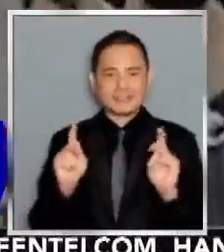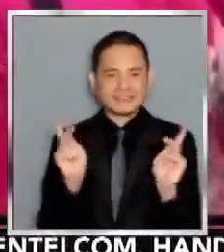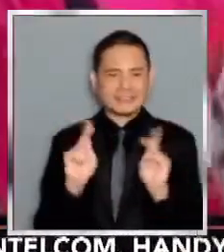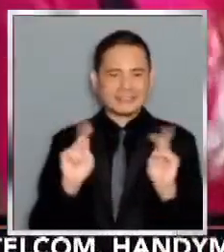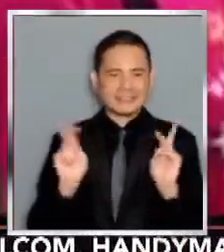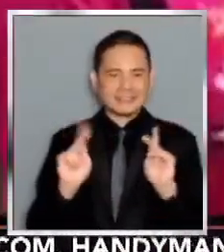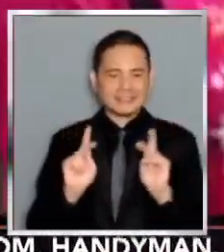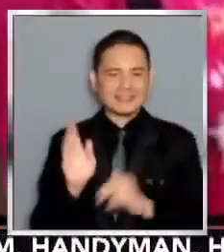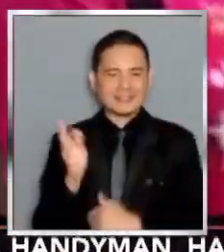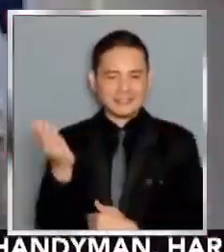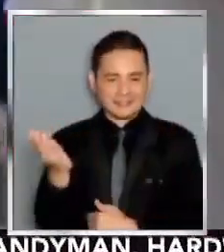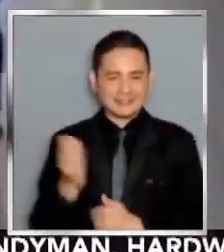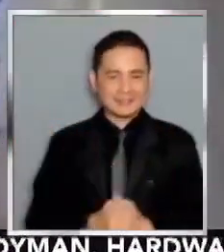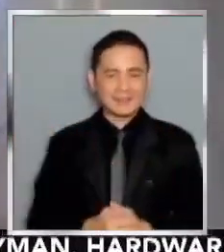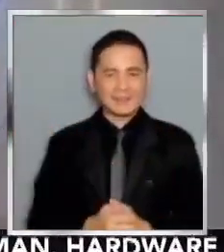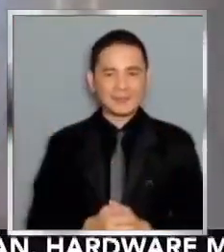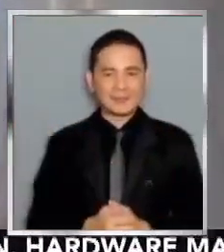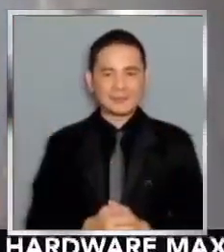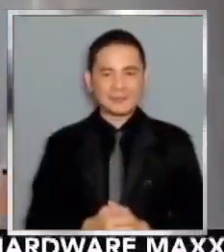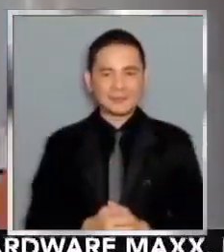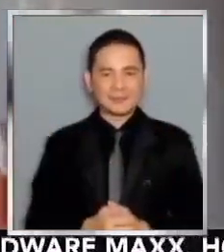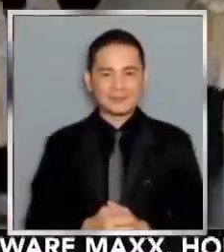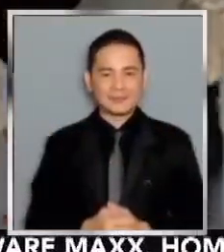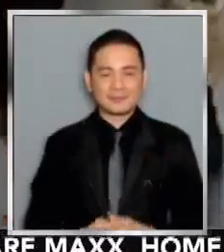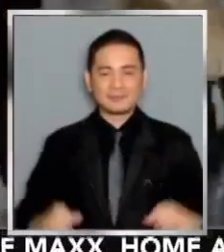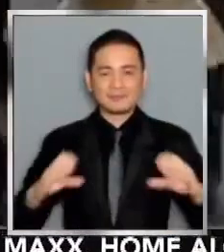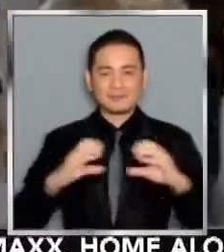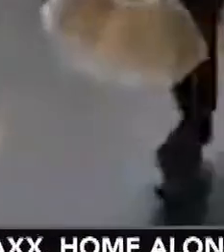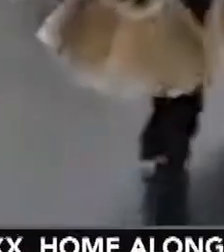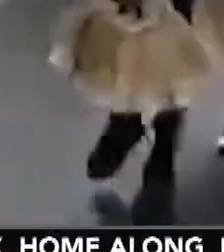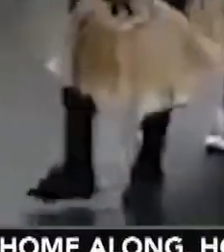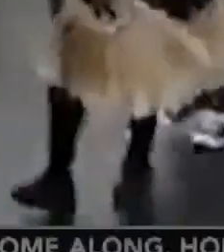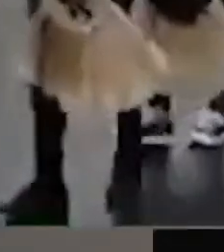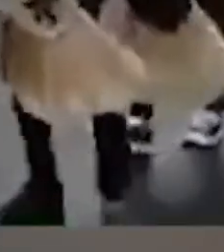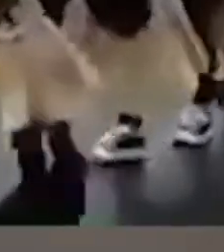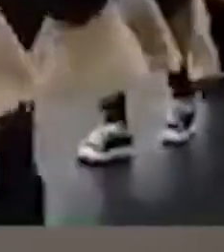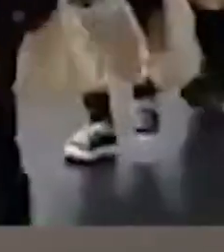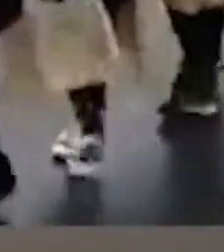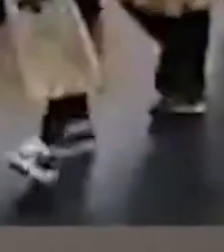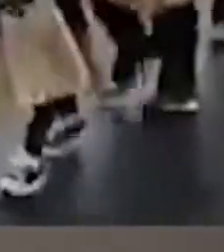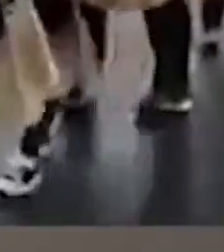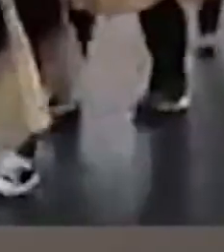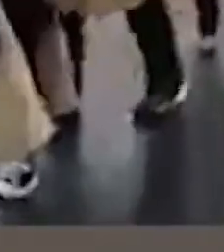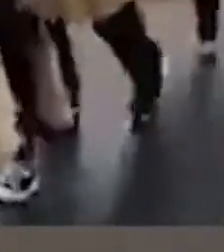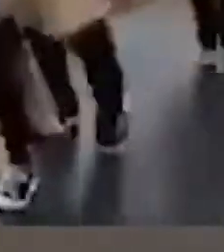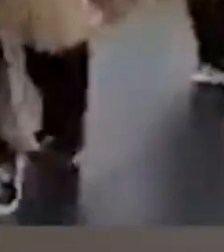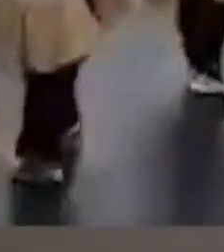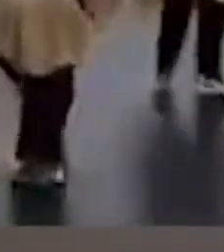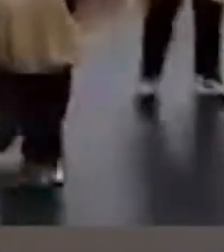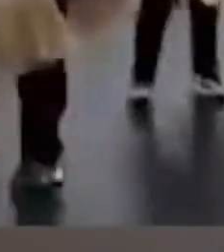Regional TV 1 Western Visayas at GMA Integrated News, John Sala, nakatutok 24 oras.